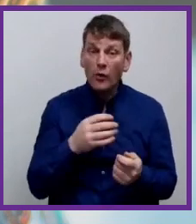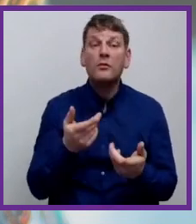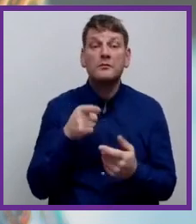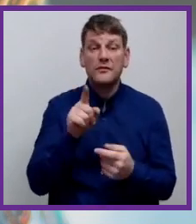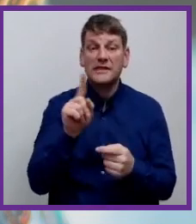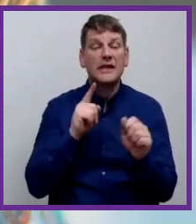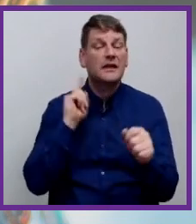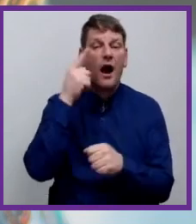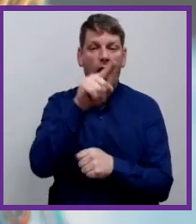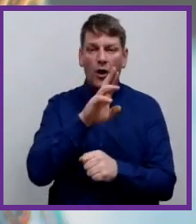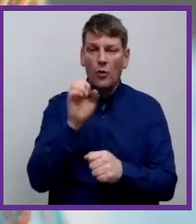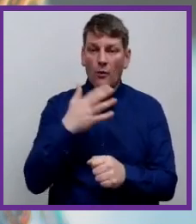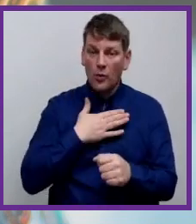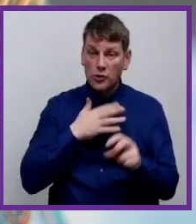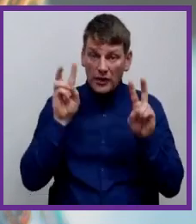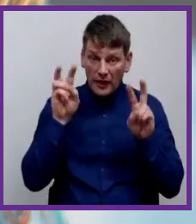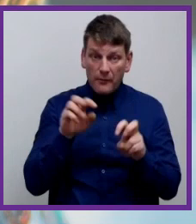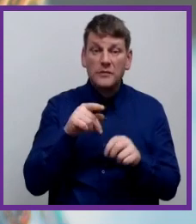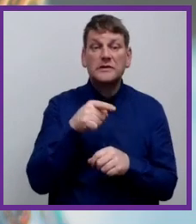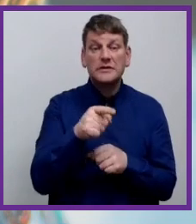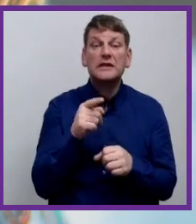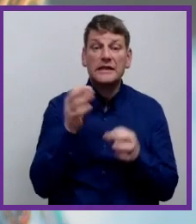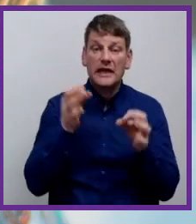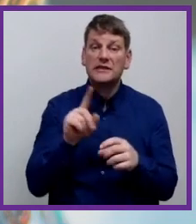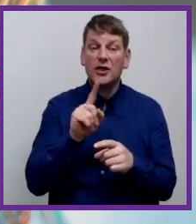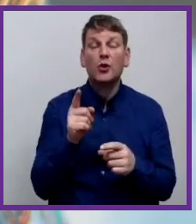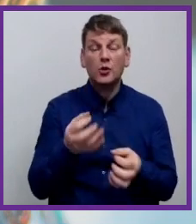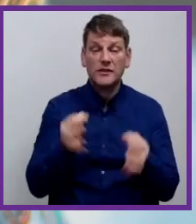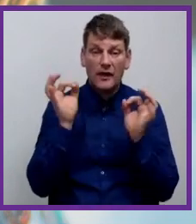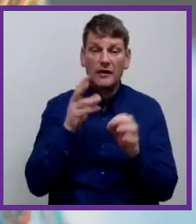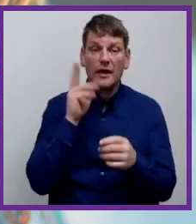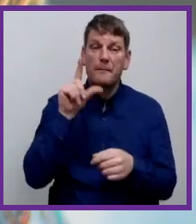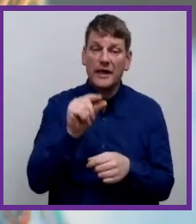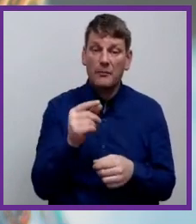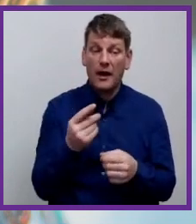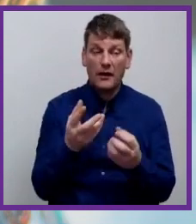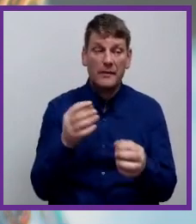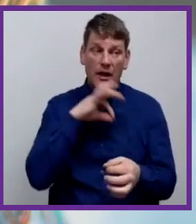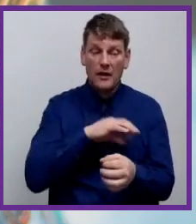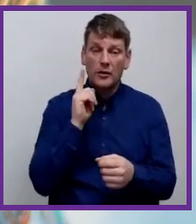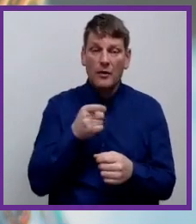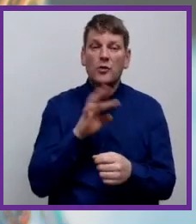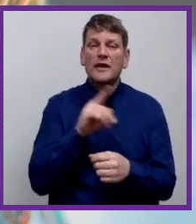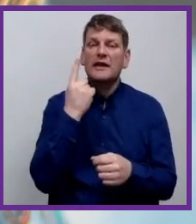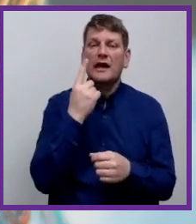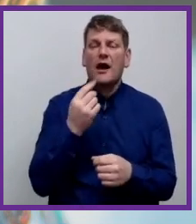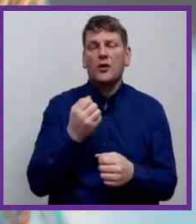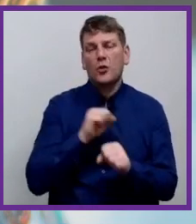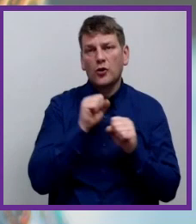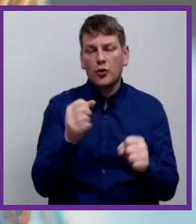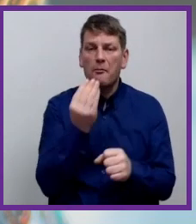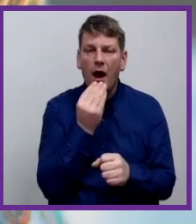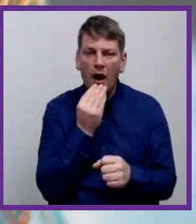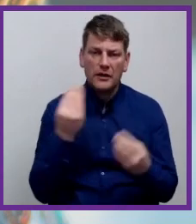šodienas tēmas, tiesa ir uzsvērusi, ka šim minimālam ienākumam ir jābūt tādam, kas ne tikai nodrošina pārtiku cilvēkam,